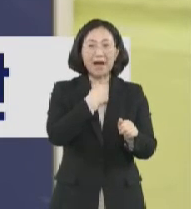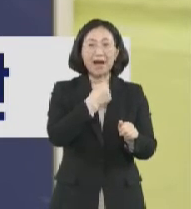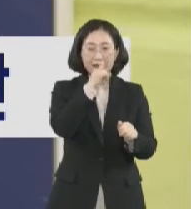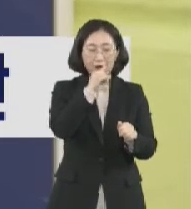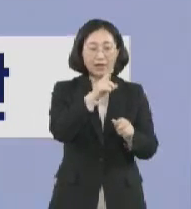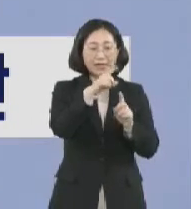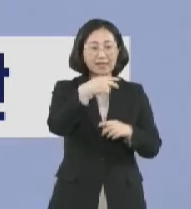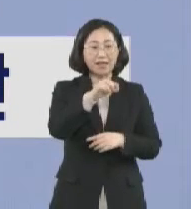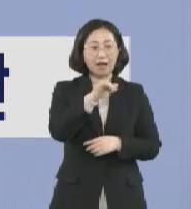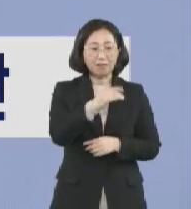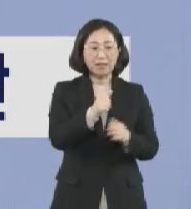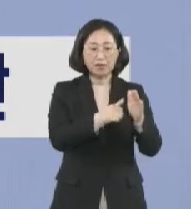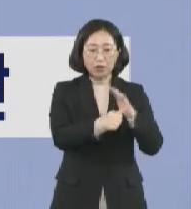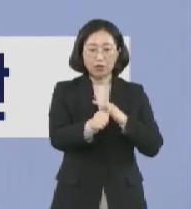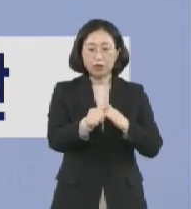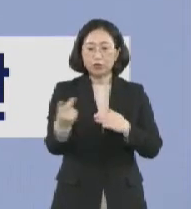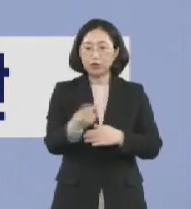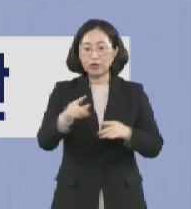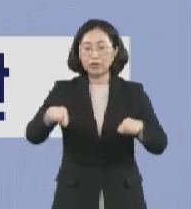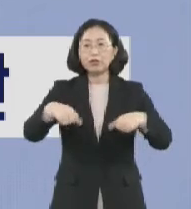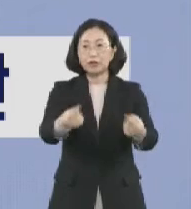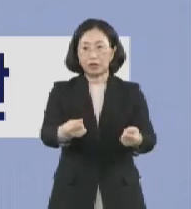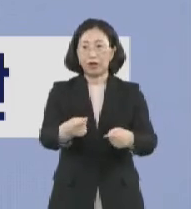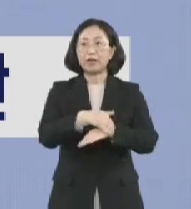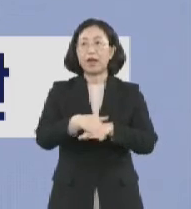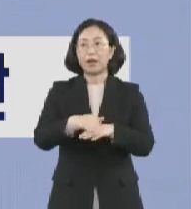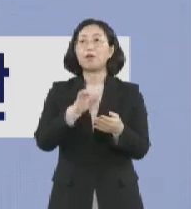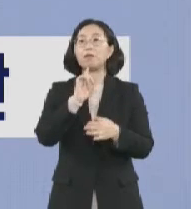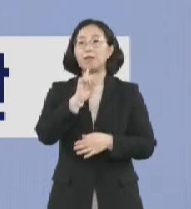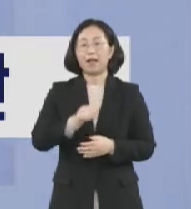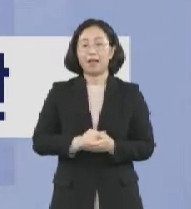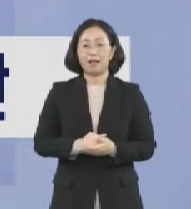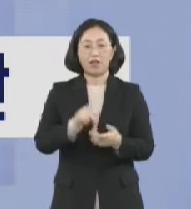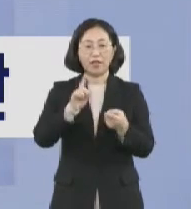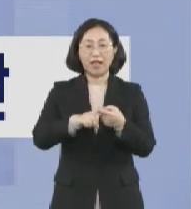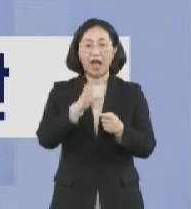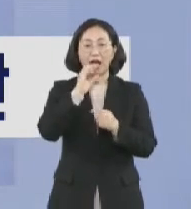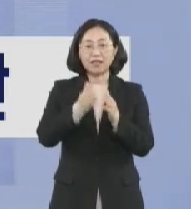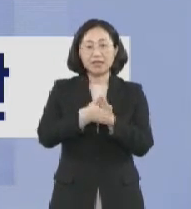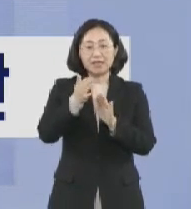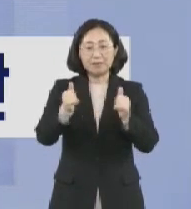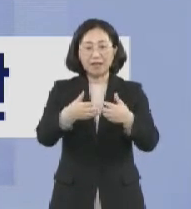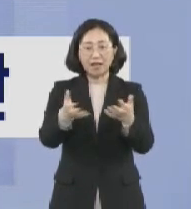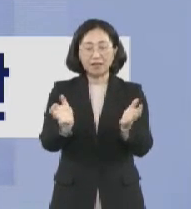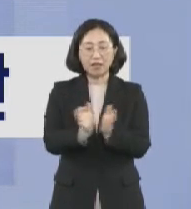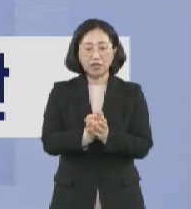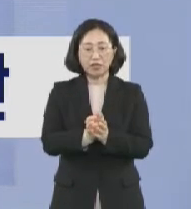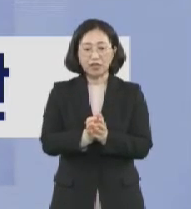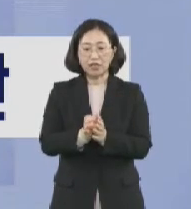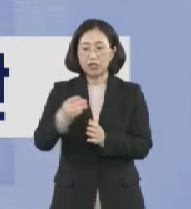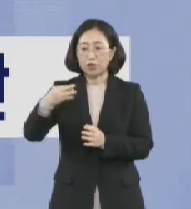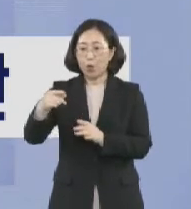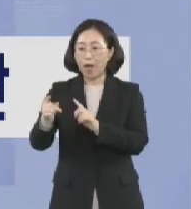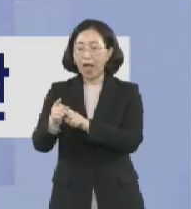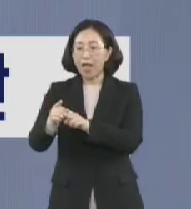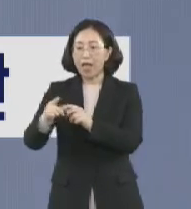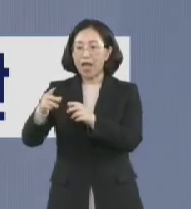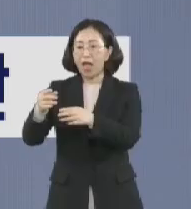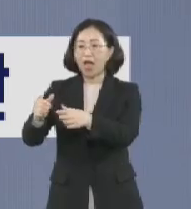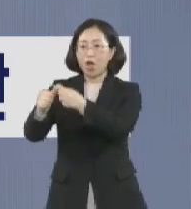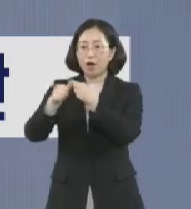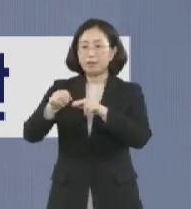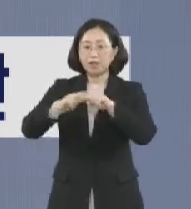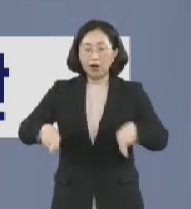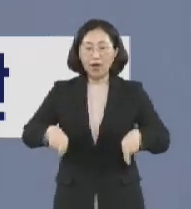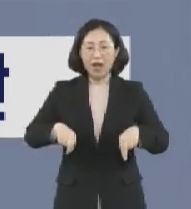이상민 선수를 출전시킬 예정이라고 밝혔습니다 이에 대해 아산 지역 시민단체들은 회 선수의 영입 철회를